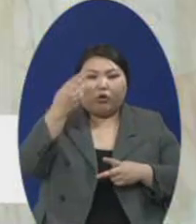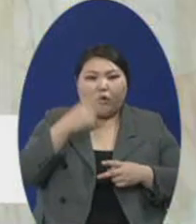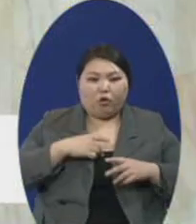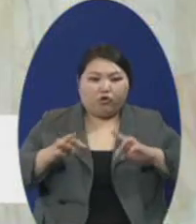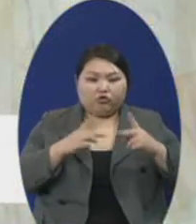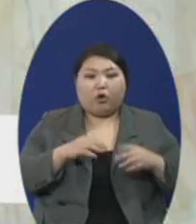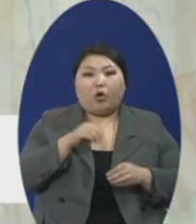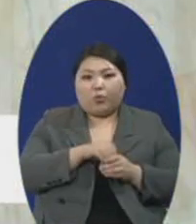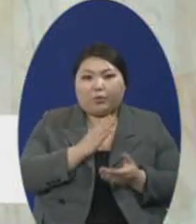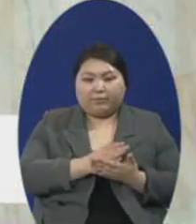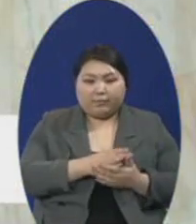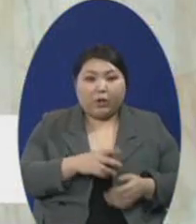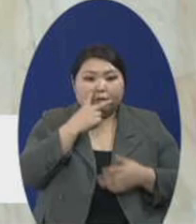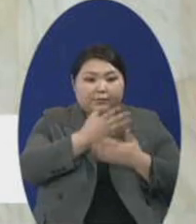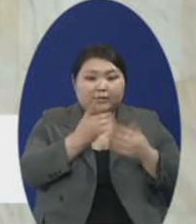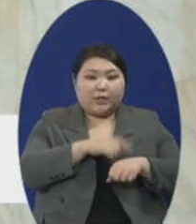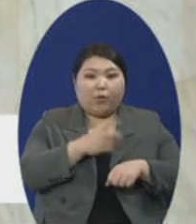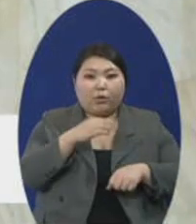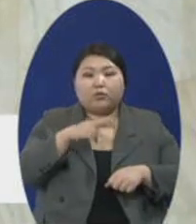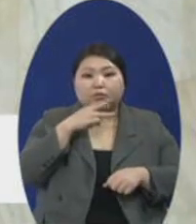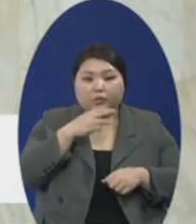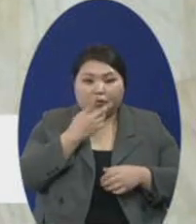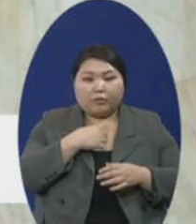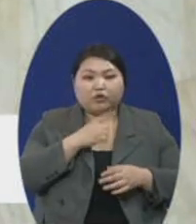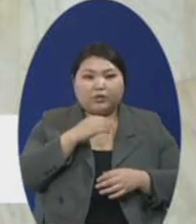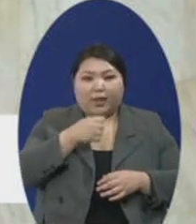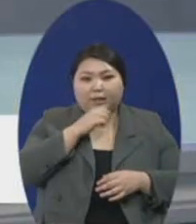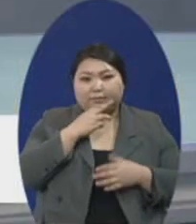оруулж байгаа. Тэгэхээр цагийн хүртэл бүр тав бүх зөвшөөрлө ярьсан цагт. Зочинтой гэр